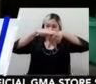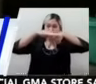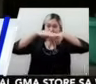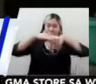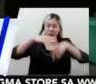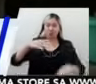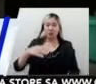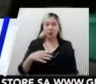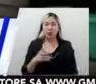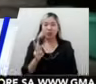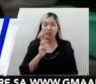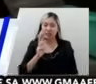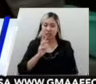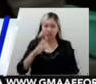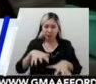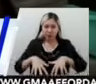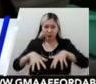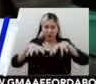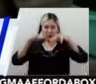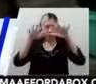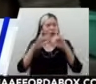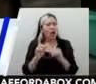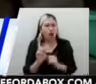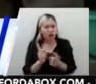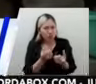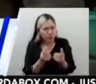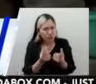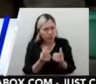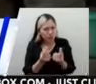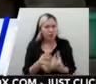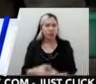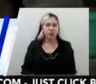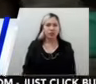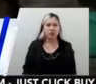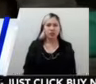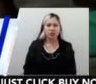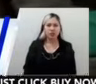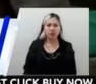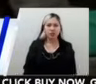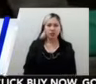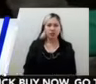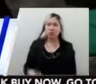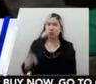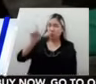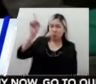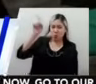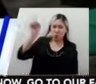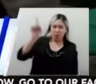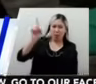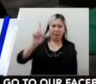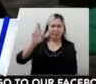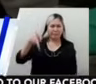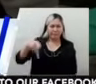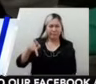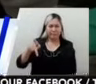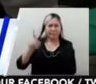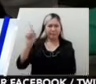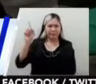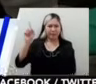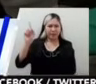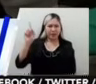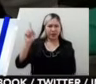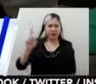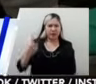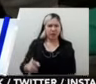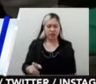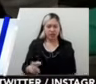para ho makaraos? Eh, doon kami sa taas, tapos yung kalan namin, tinaas na lang